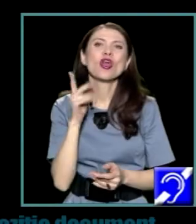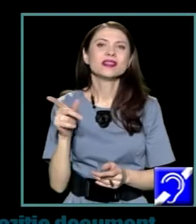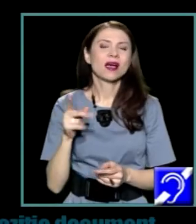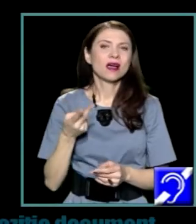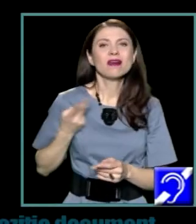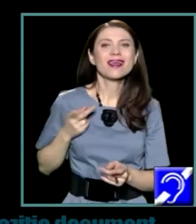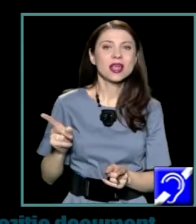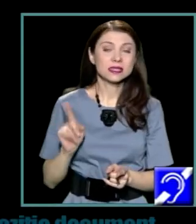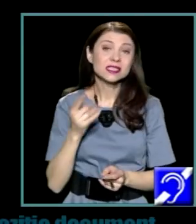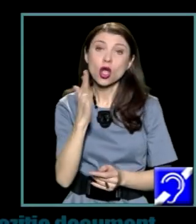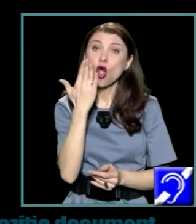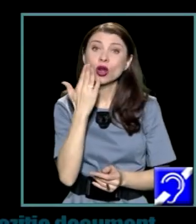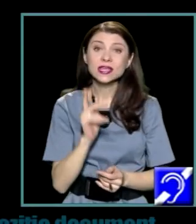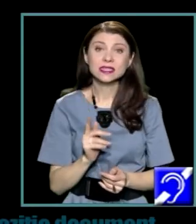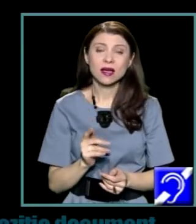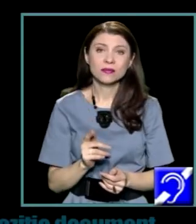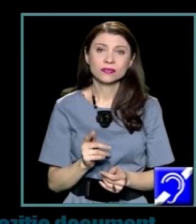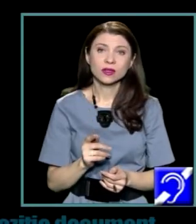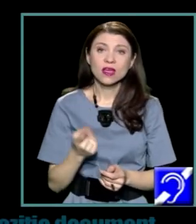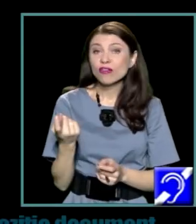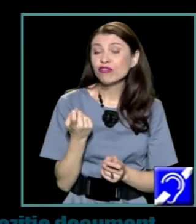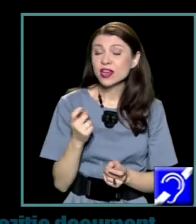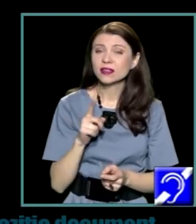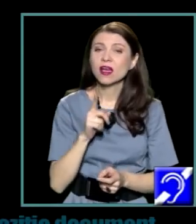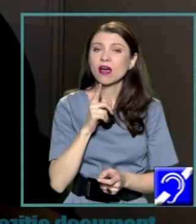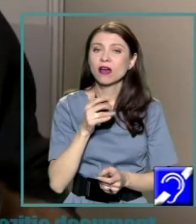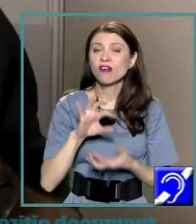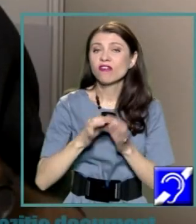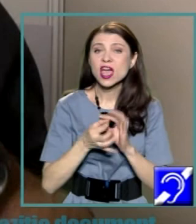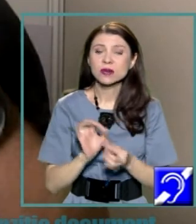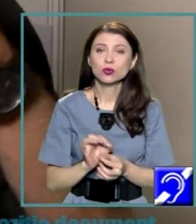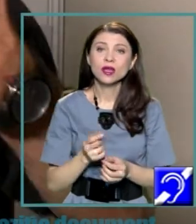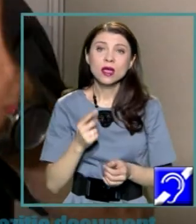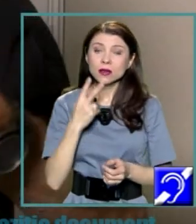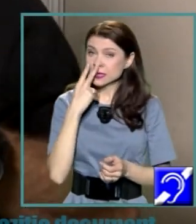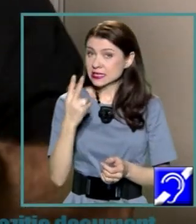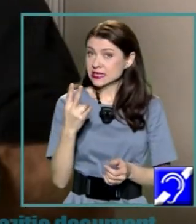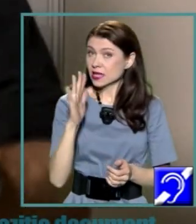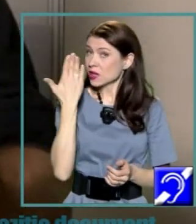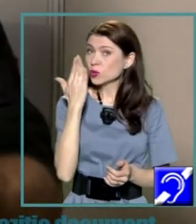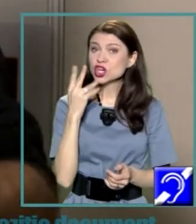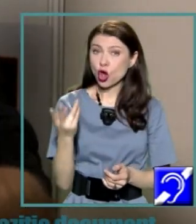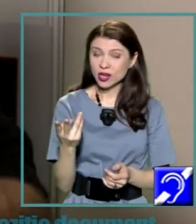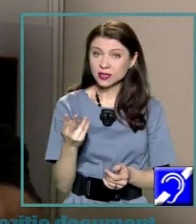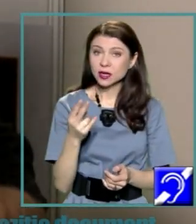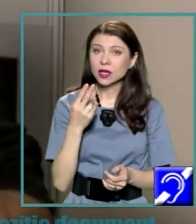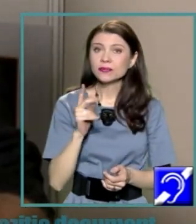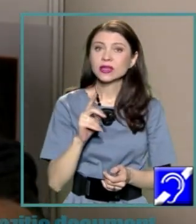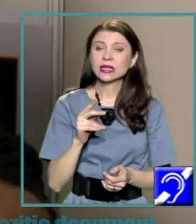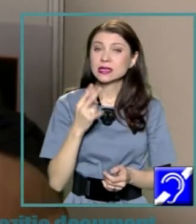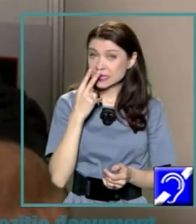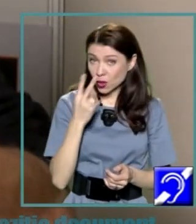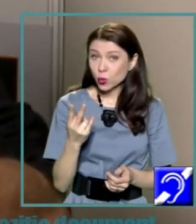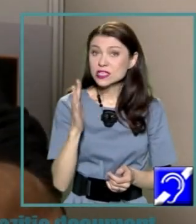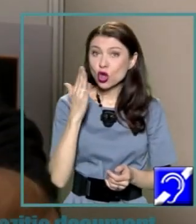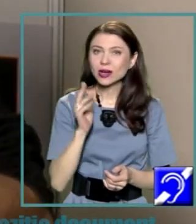miroir. Miroir vine de la verbul francez se mirer, să te uiți în oglindă, dar nu numai să